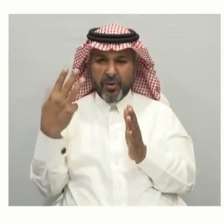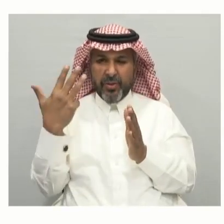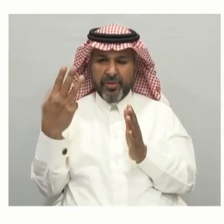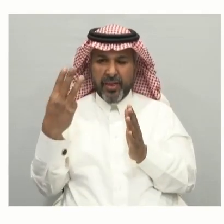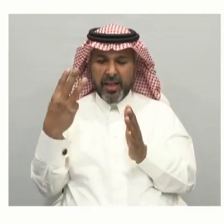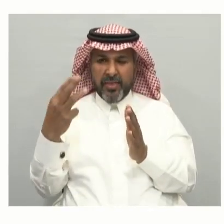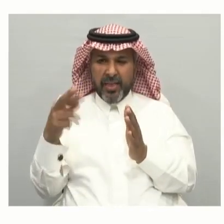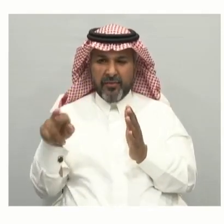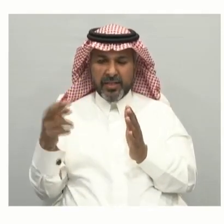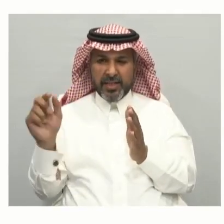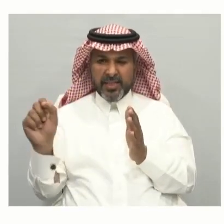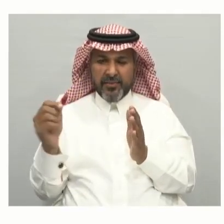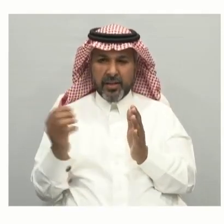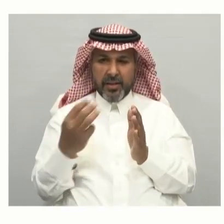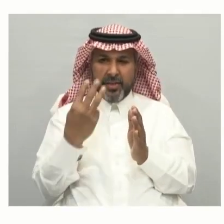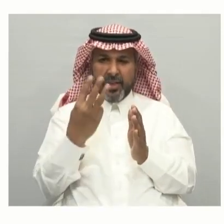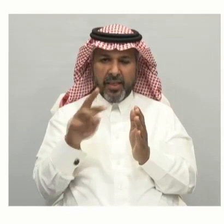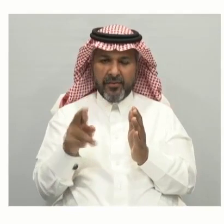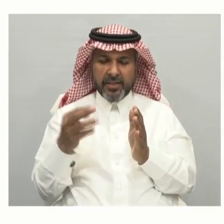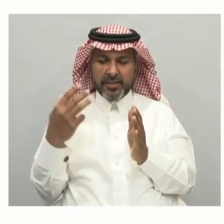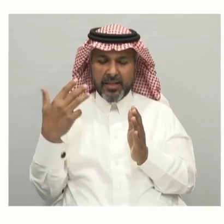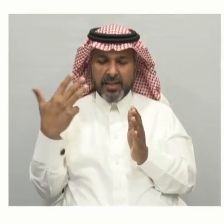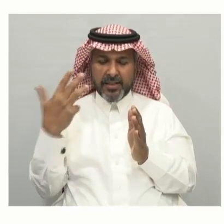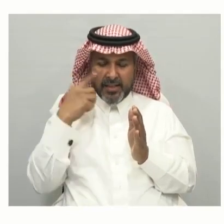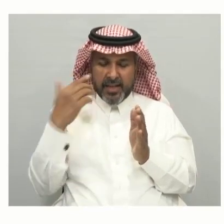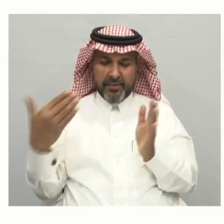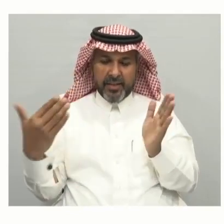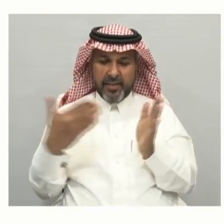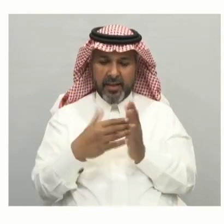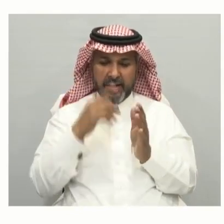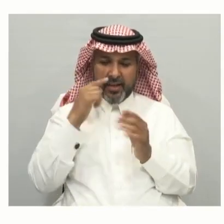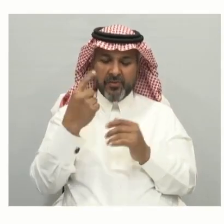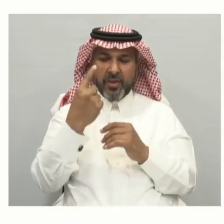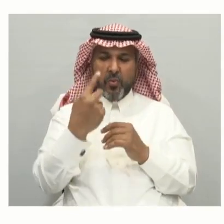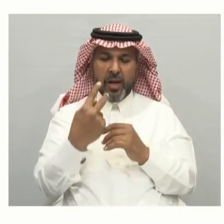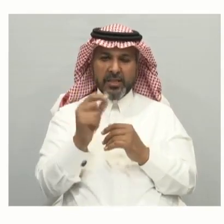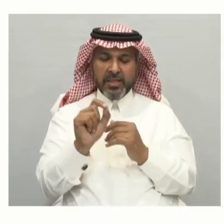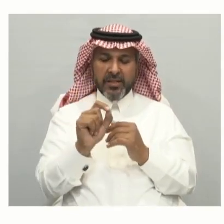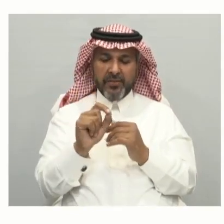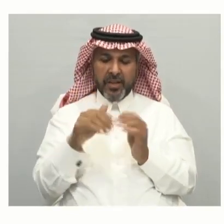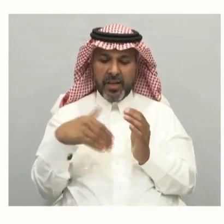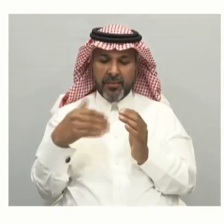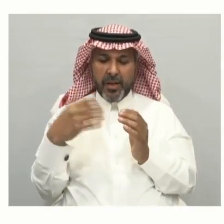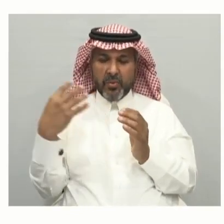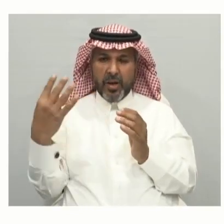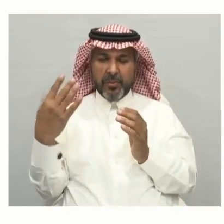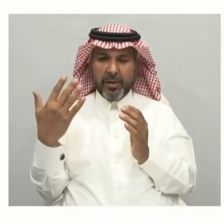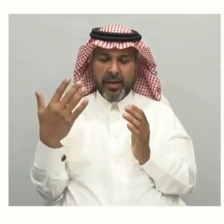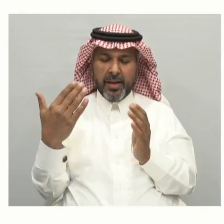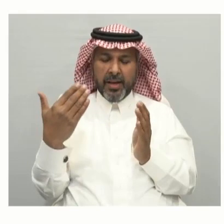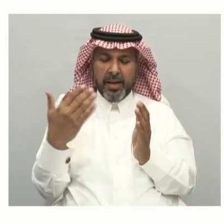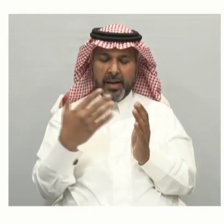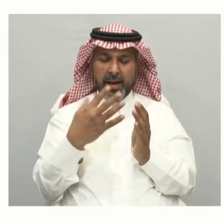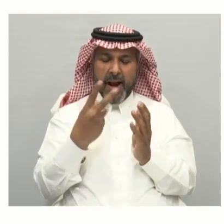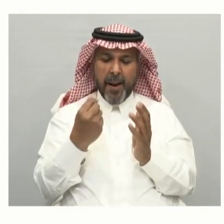وتسعه من عشره عدد السلع صفر من اربعه الى اربعه وتسعه من عشره 12 عدد سلع 12 من خمسه الى